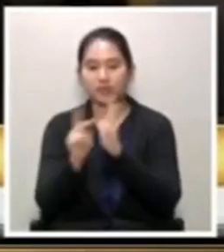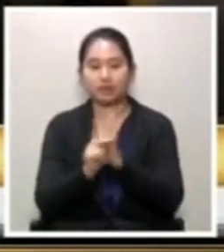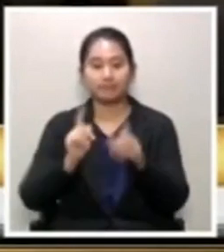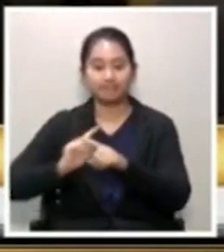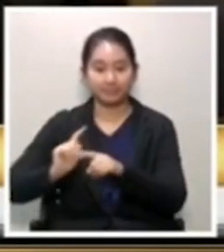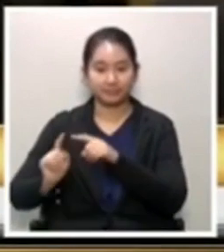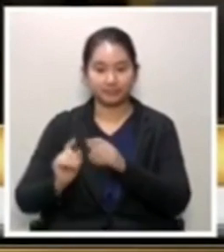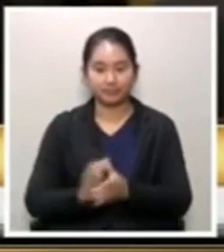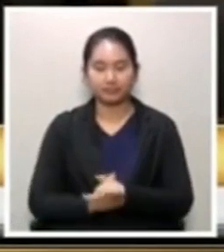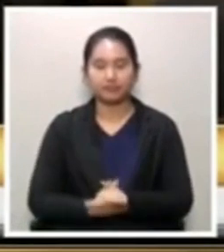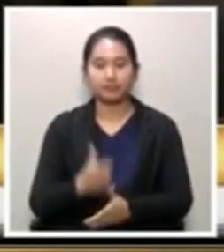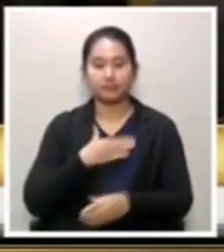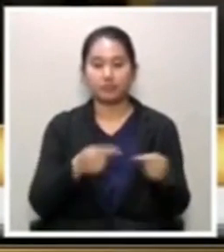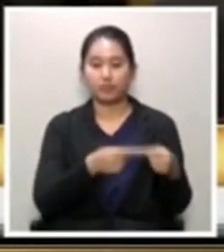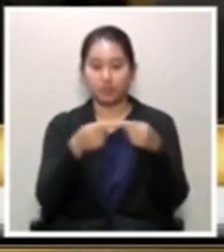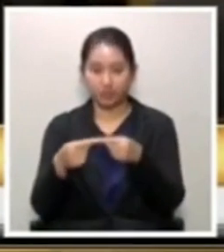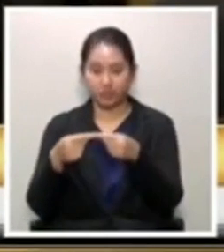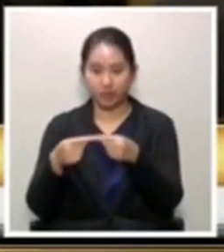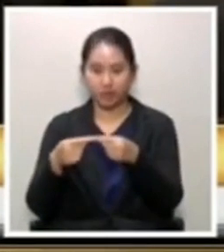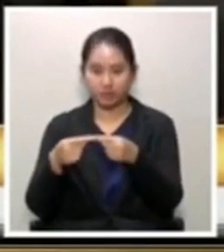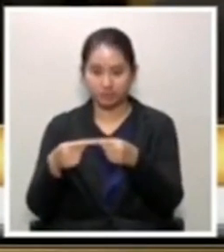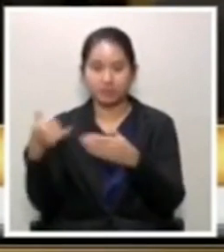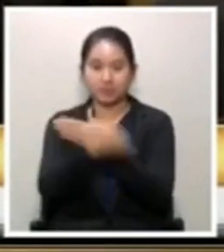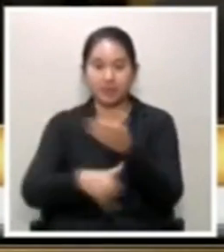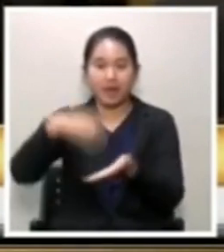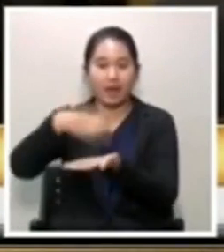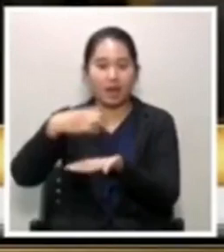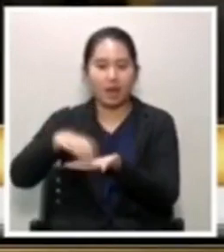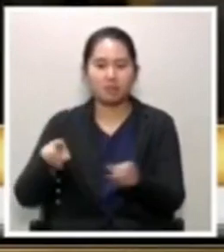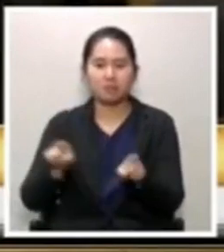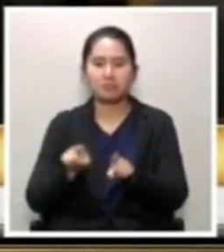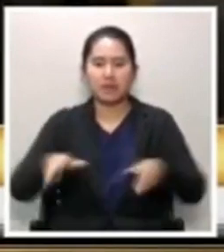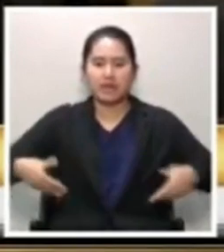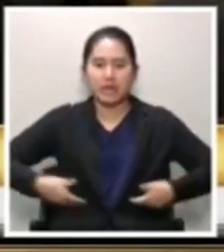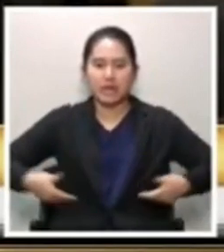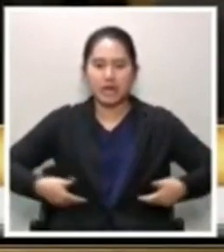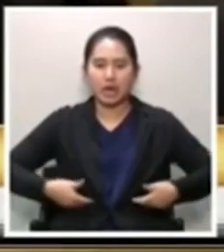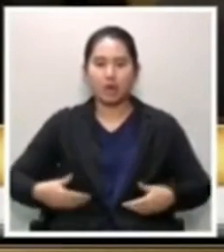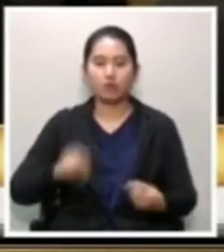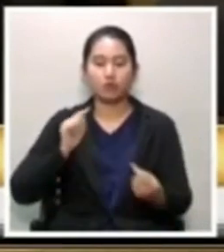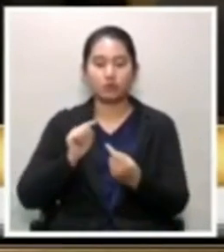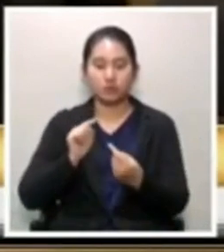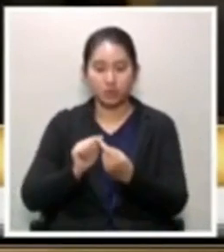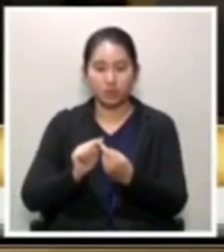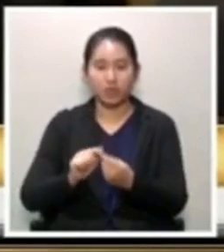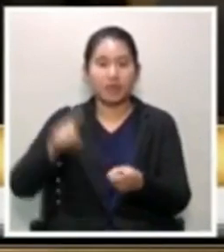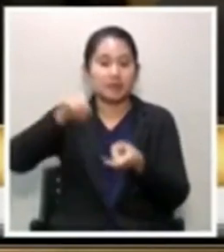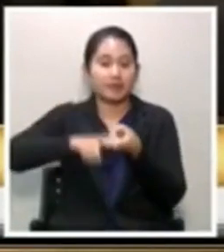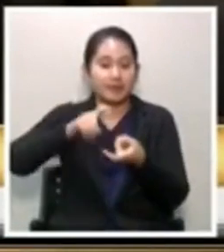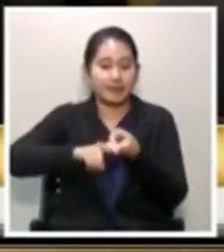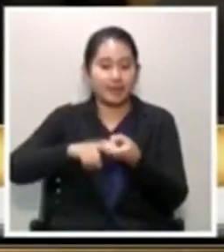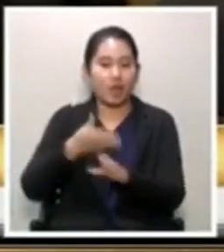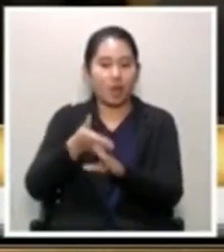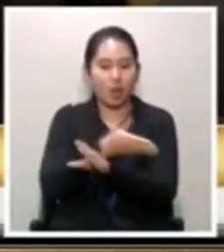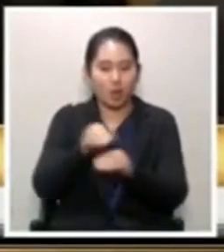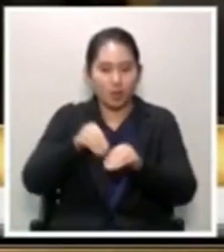ขอพาเดินทางไปต่างประเทศอีกสักนิดนึงครับท่านประธานมันมีมุกตลกเก่าๆอันนึงที่เขาใช้กันในสหภาพโซเวียตในสมัยที่ยังไม่แตกออกมาเป็นรัสเซีย